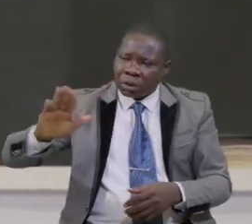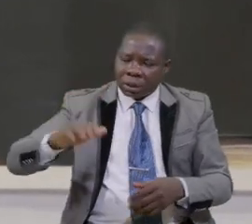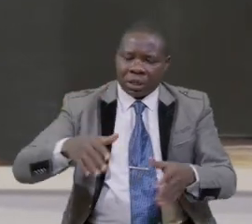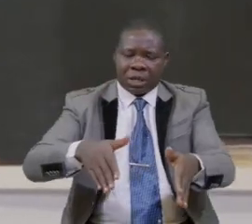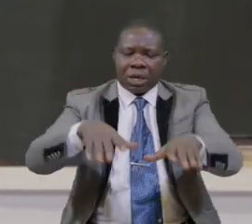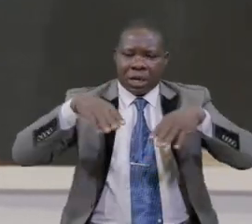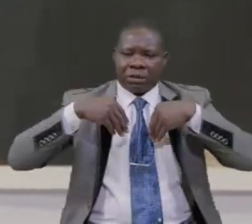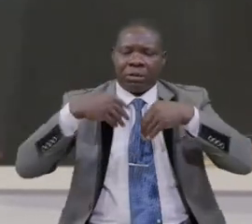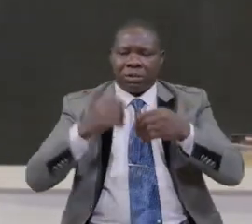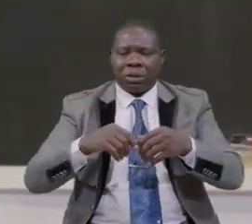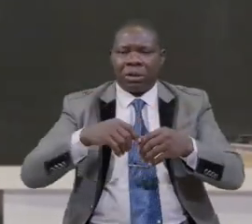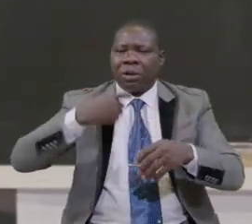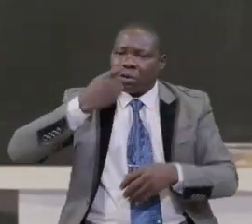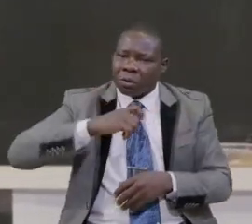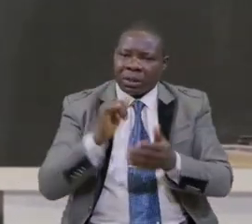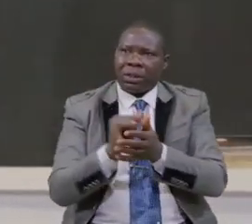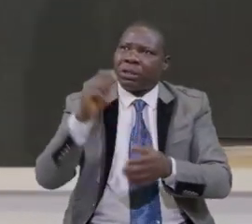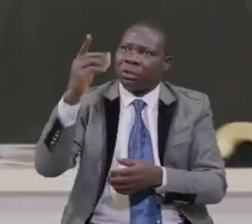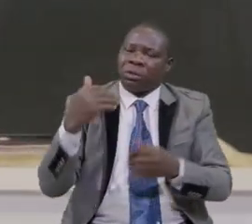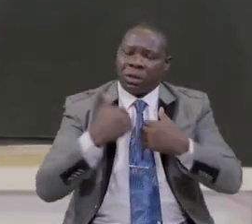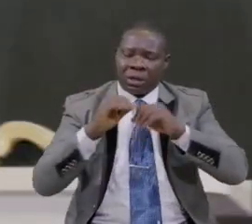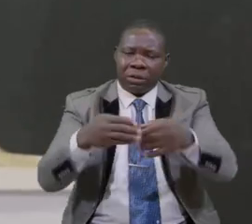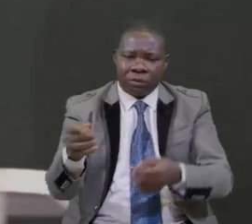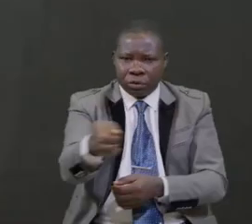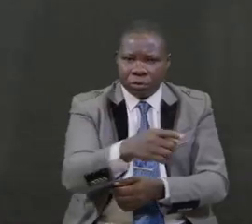Que Dieu t'a donnée, la commission que Dieu t'a donnée?